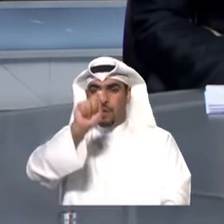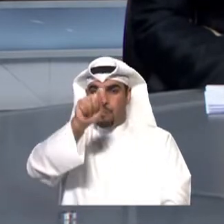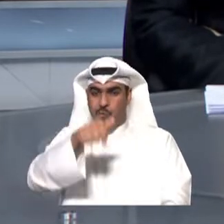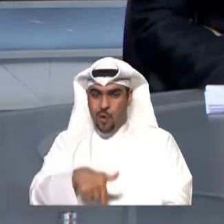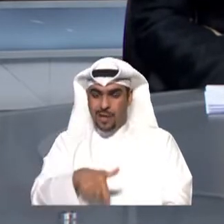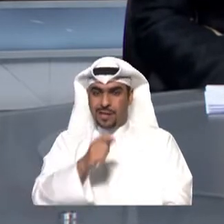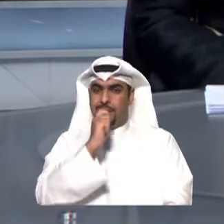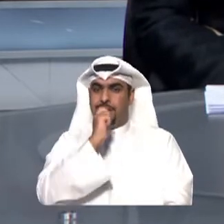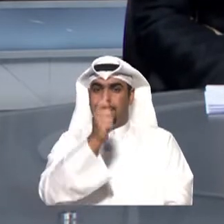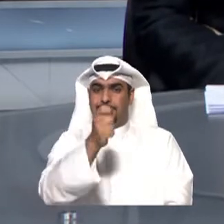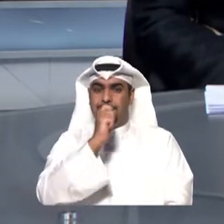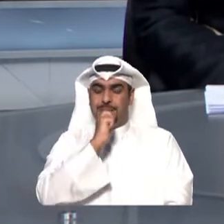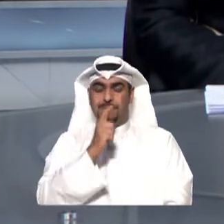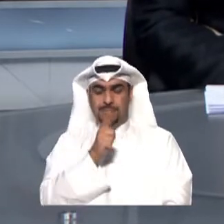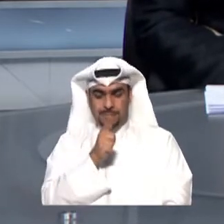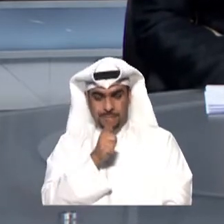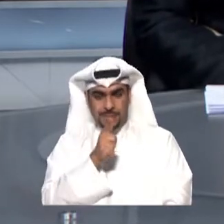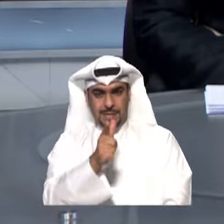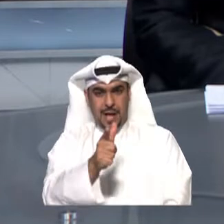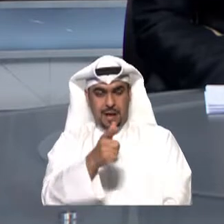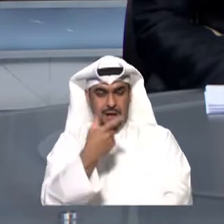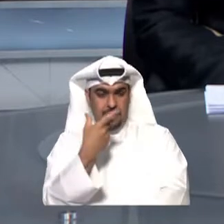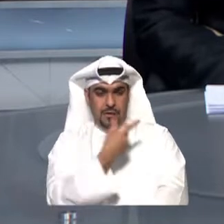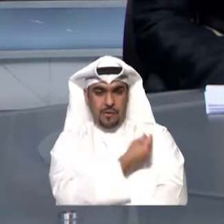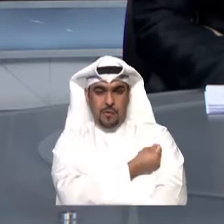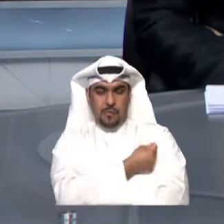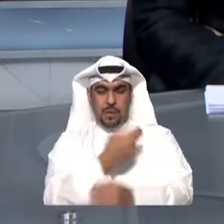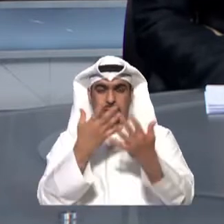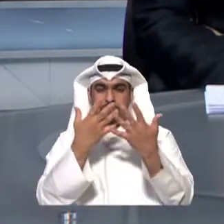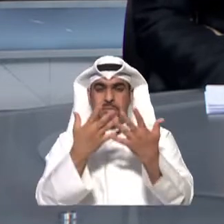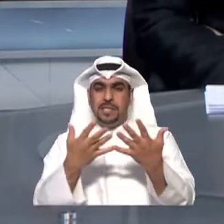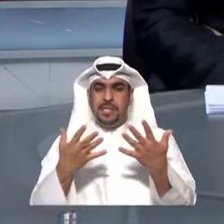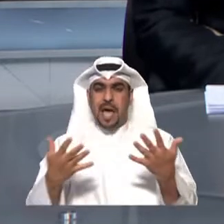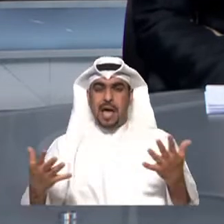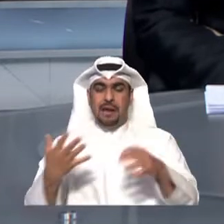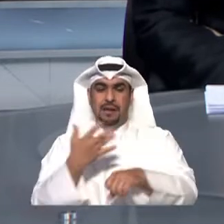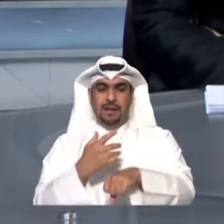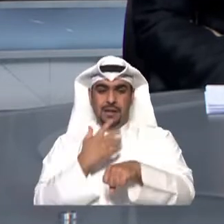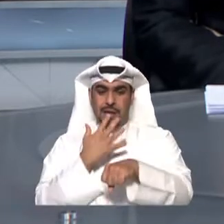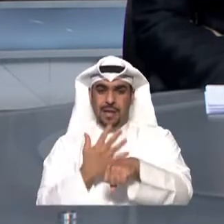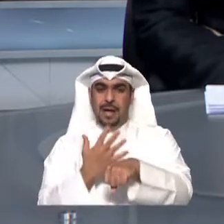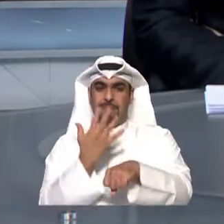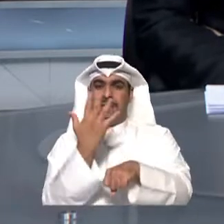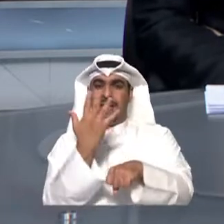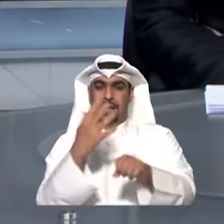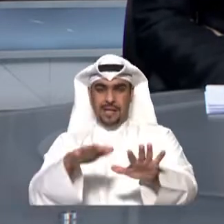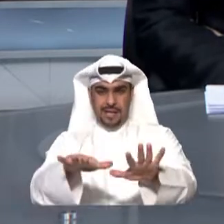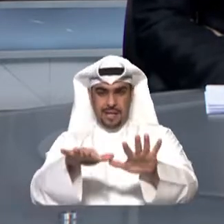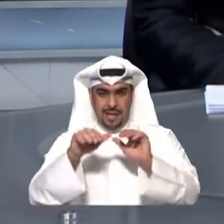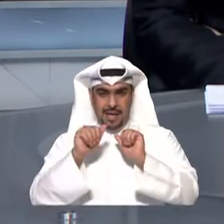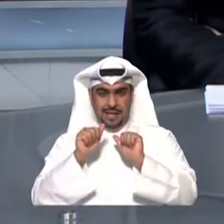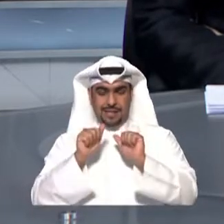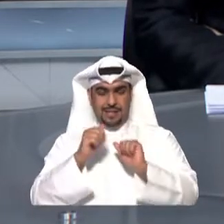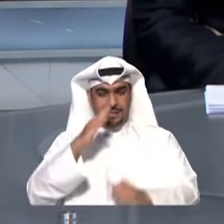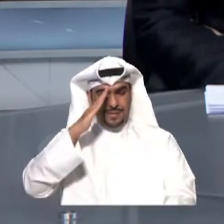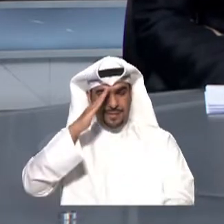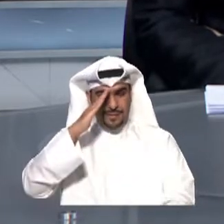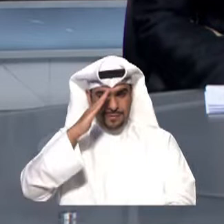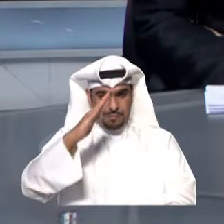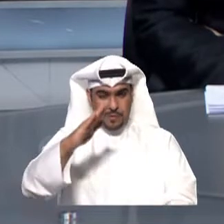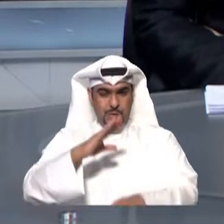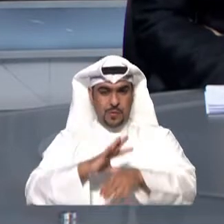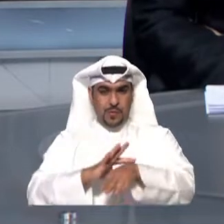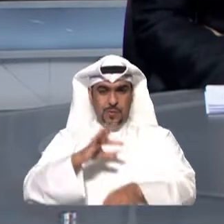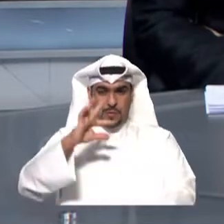المركز الوطني في مشرف وكذلك المراكز الصحية الأخرى، مثمنين الدور الكبير للكوادر الطبية بالاهتمام